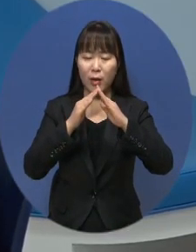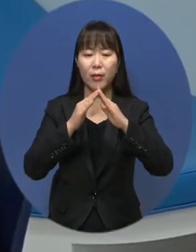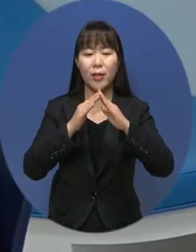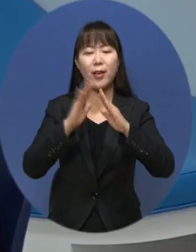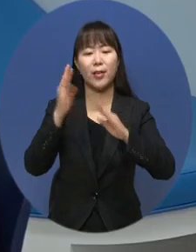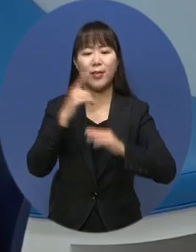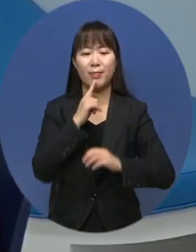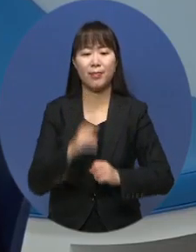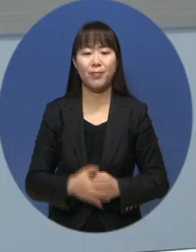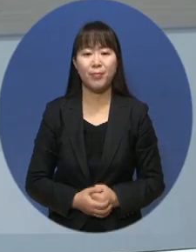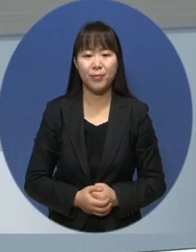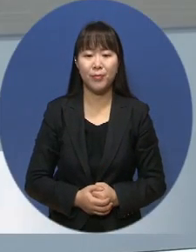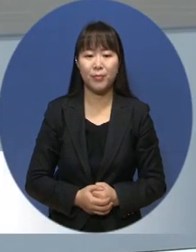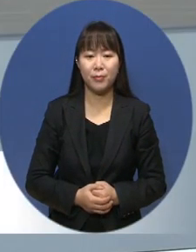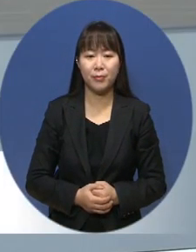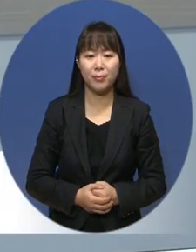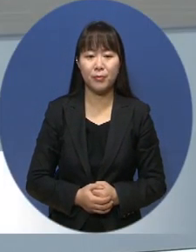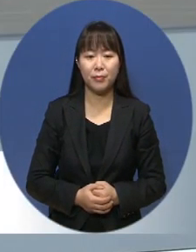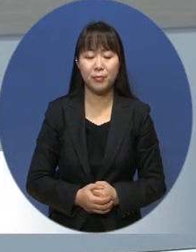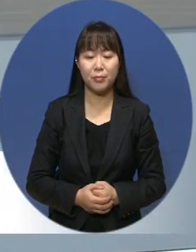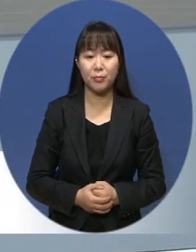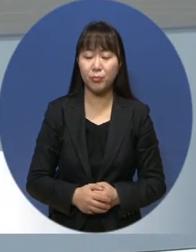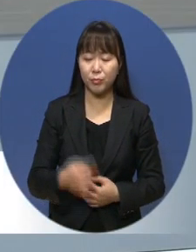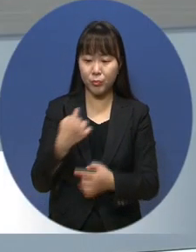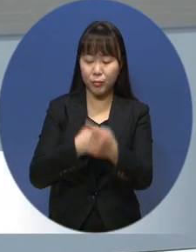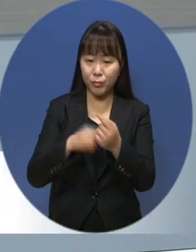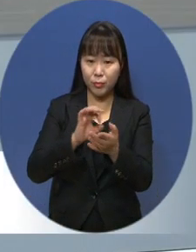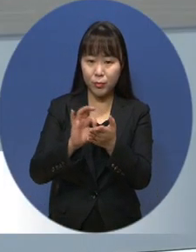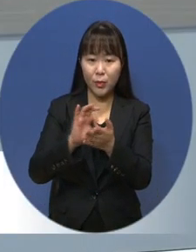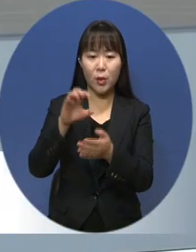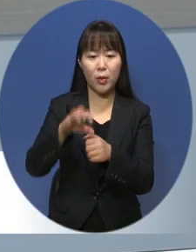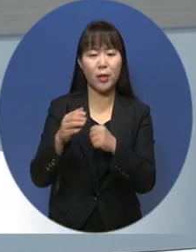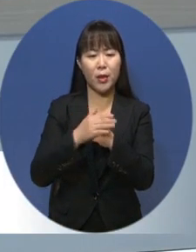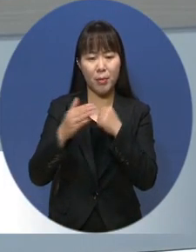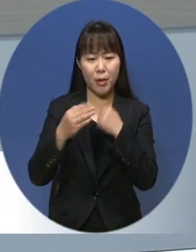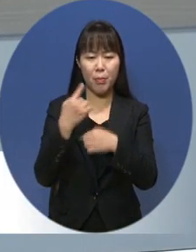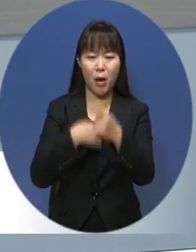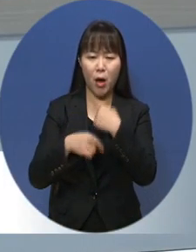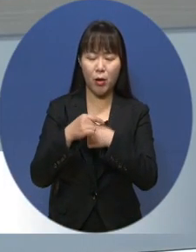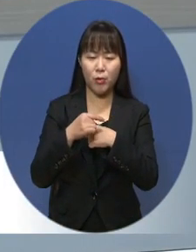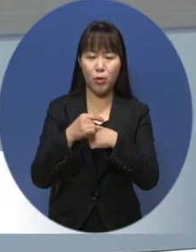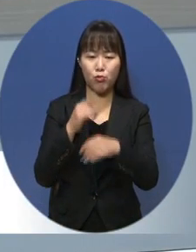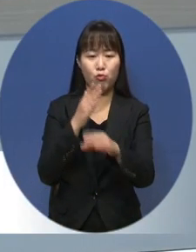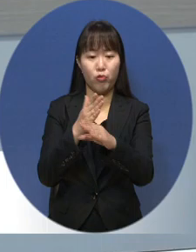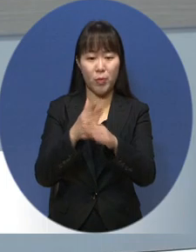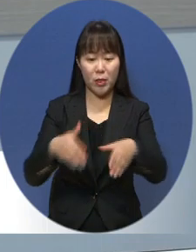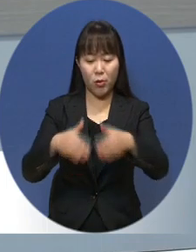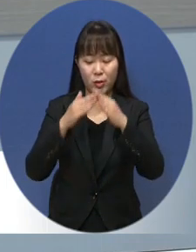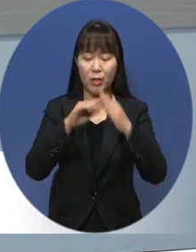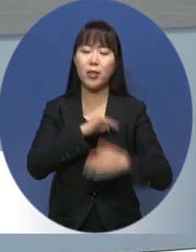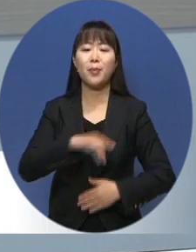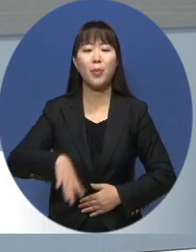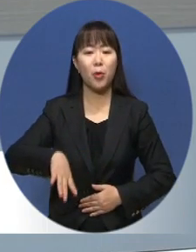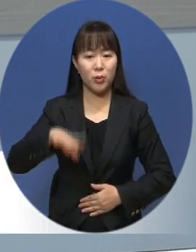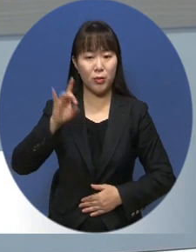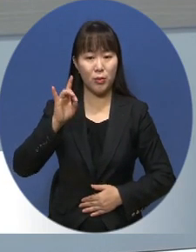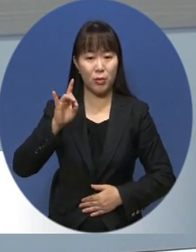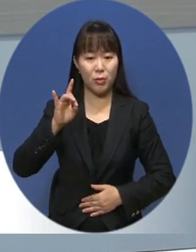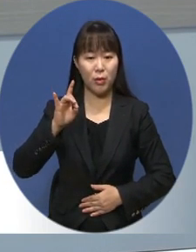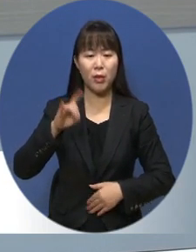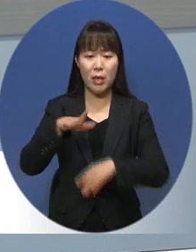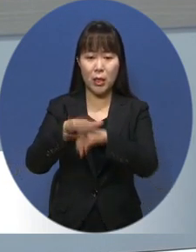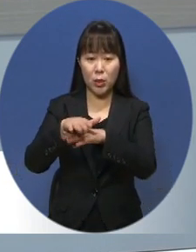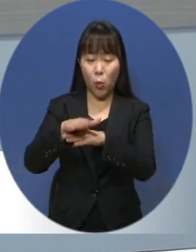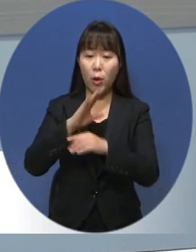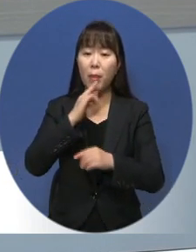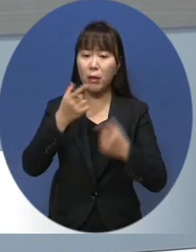강조하기도 했습니다. 아무래도 이용시설이다 보니까 이용자 중심의 설치가 우선일 수밖에 없는데,